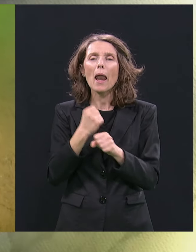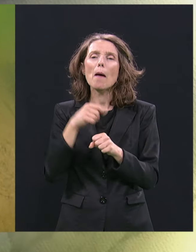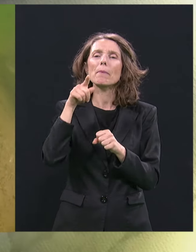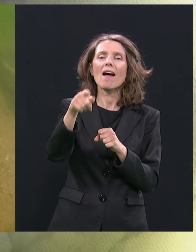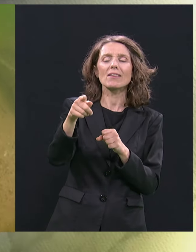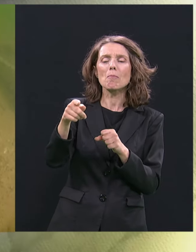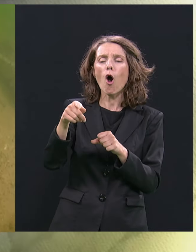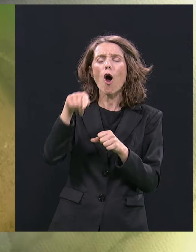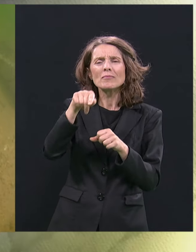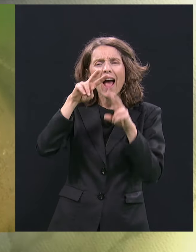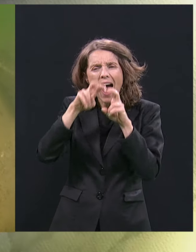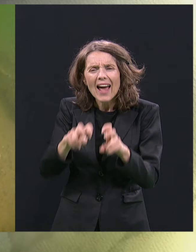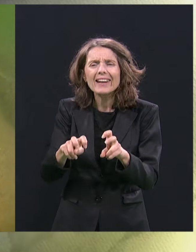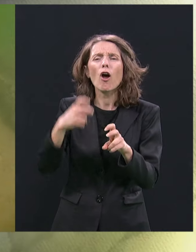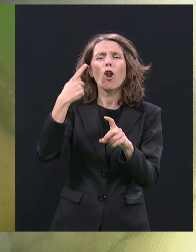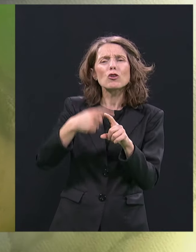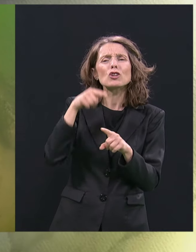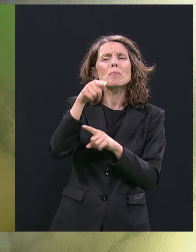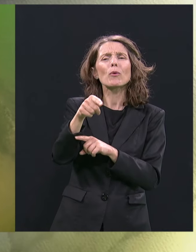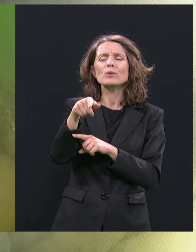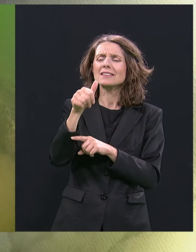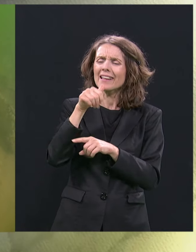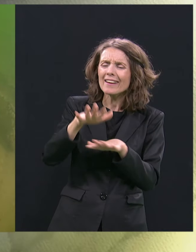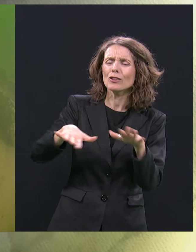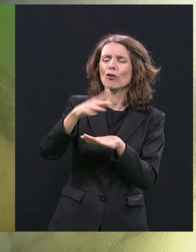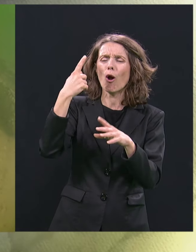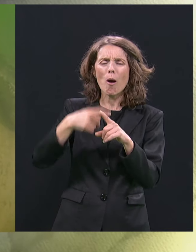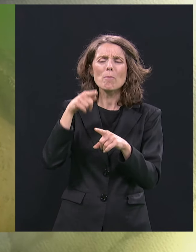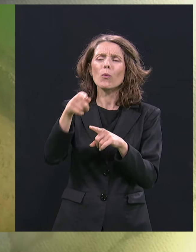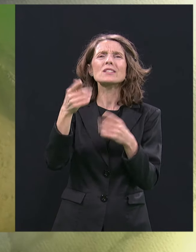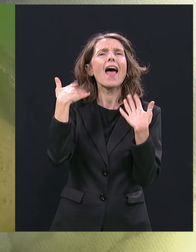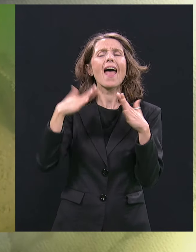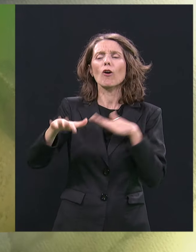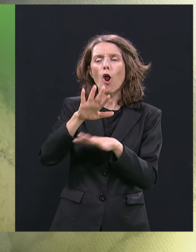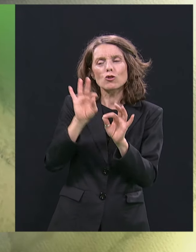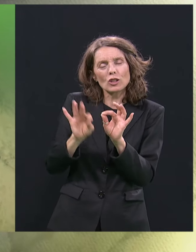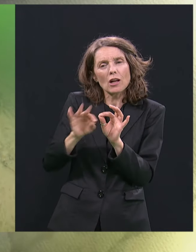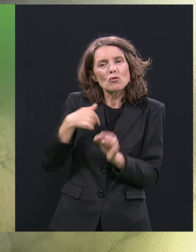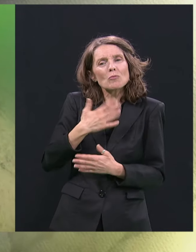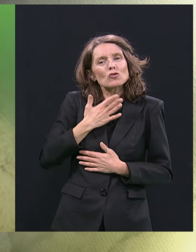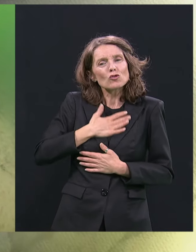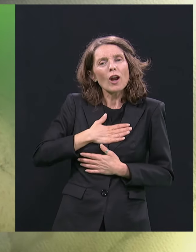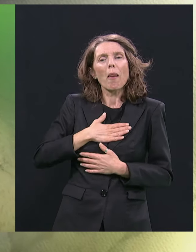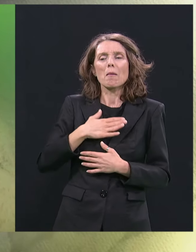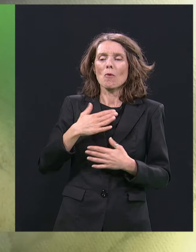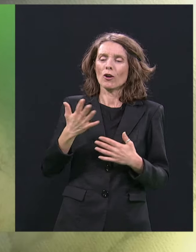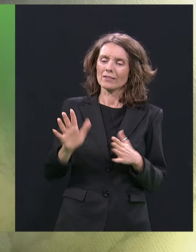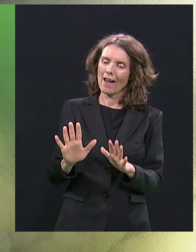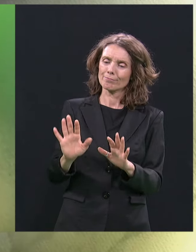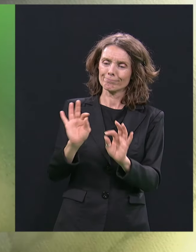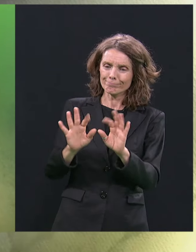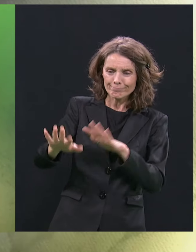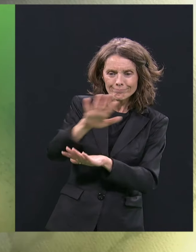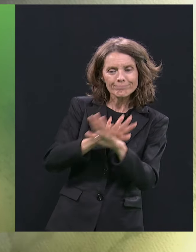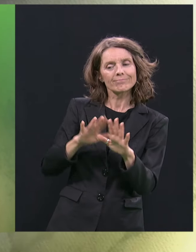Mi to sve hidroarheološko i bogatstvo reke bi voleli da uložimo u